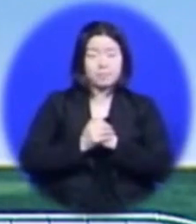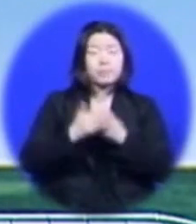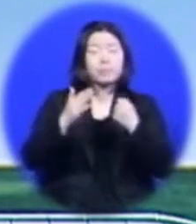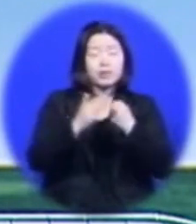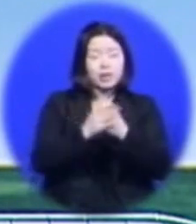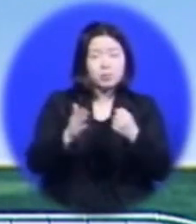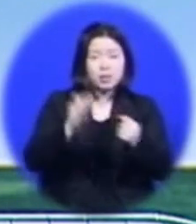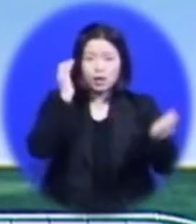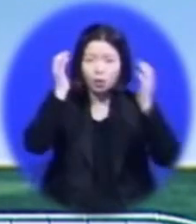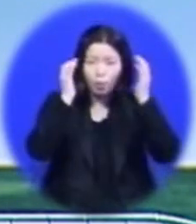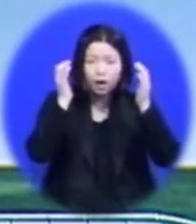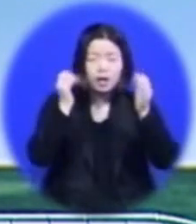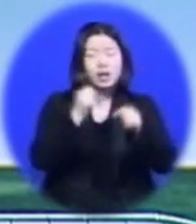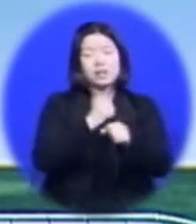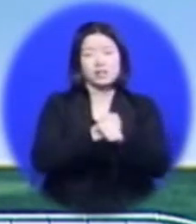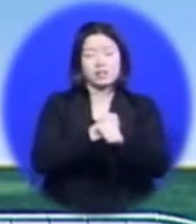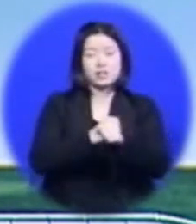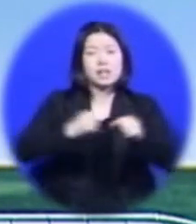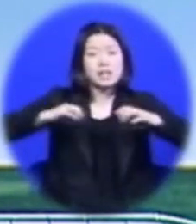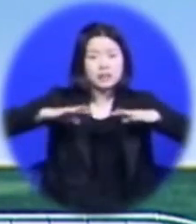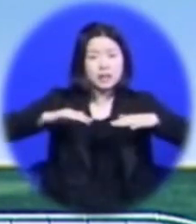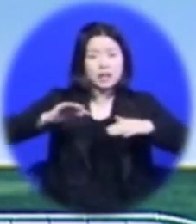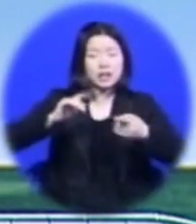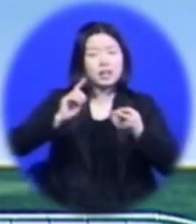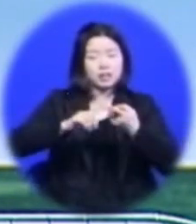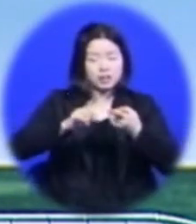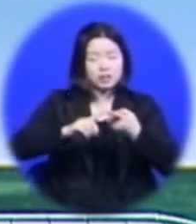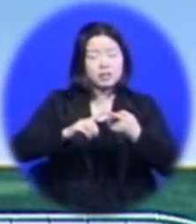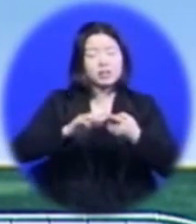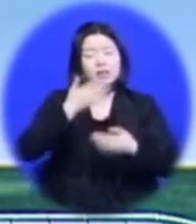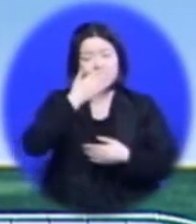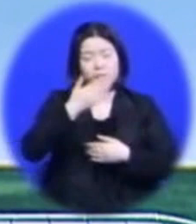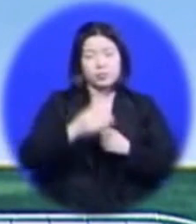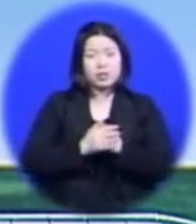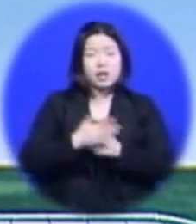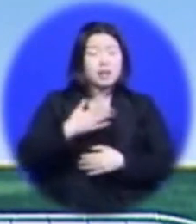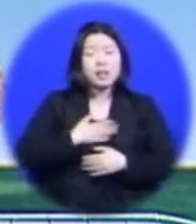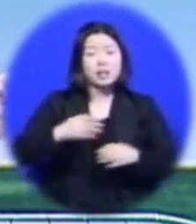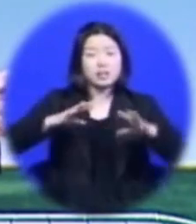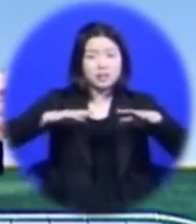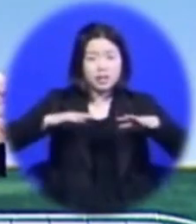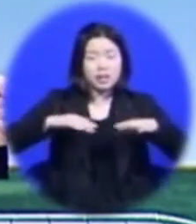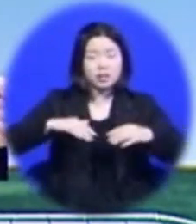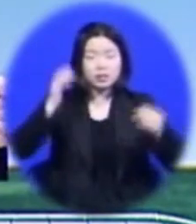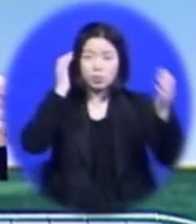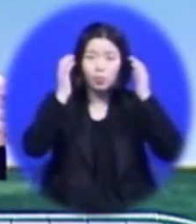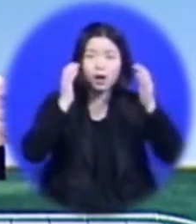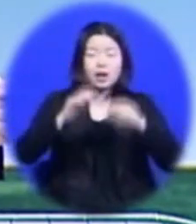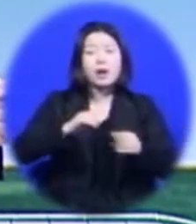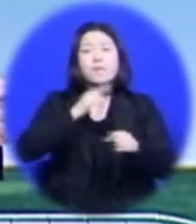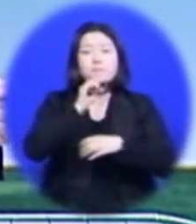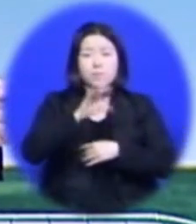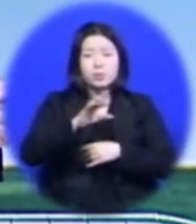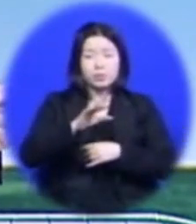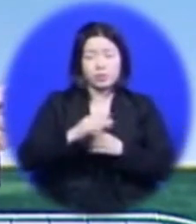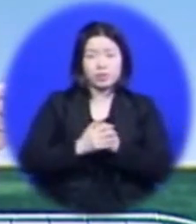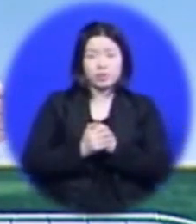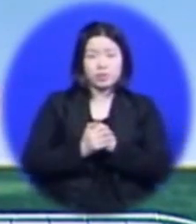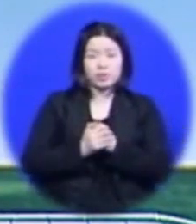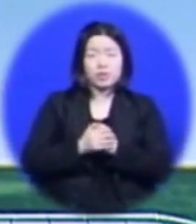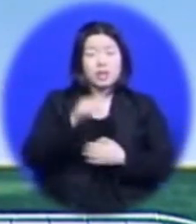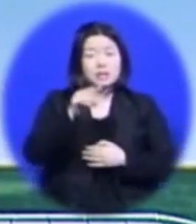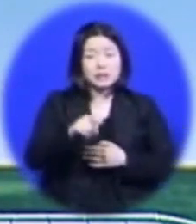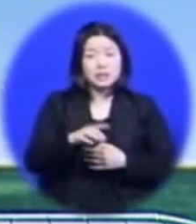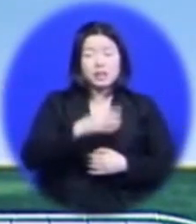그래서 환란이 자랑거리가 된 거예요. 나는 자랑할 게 환란밖에 없다고.